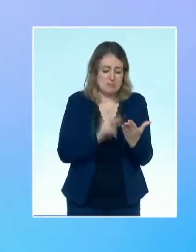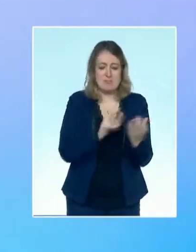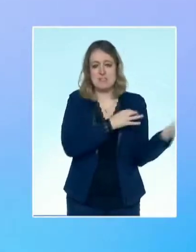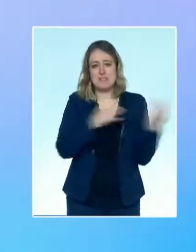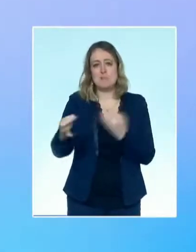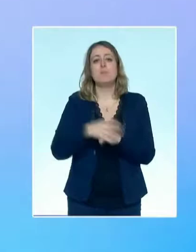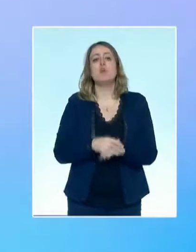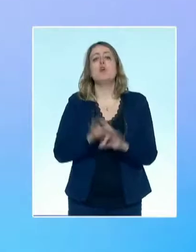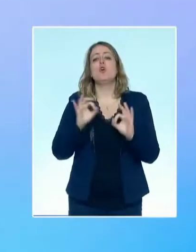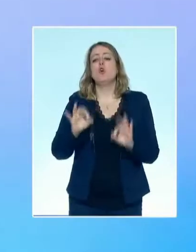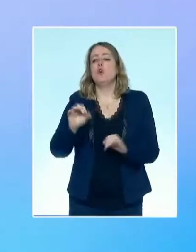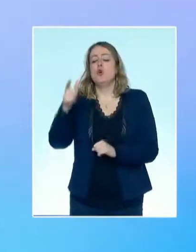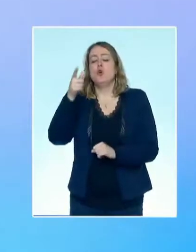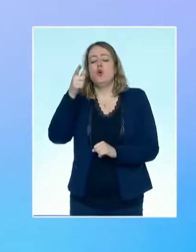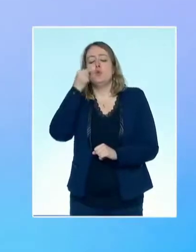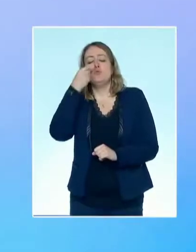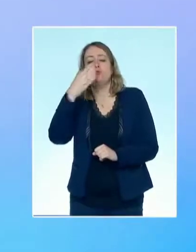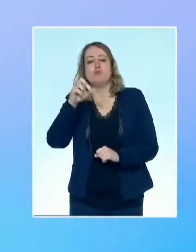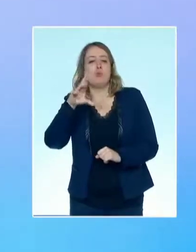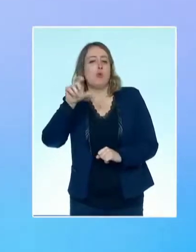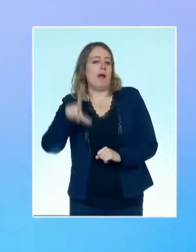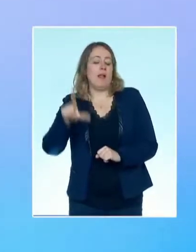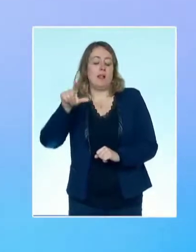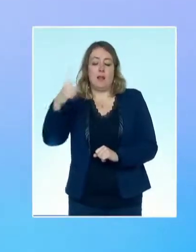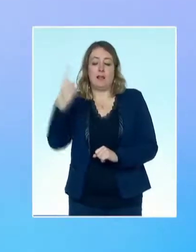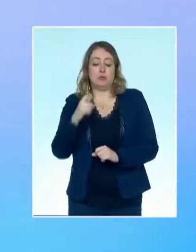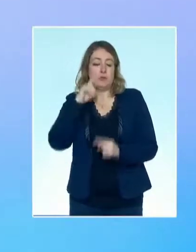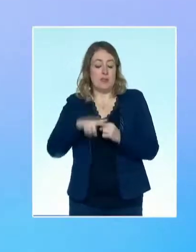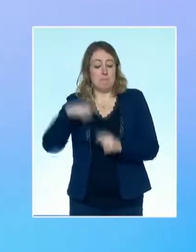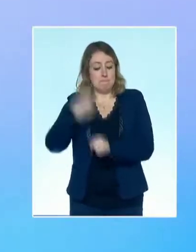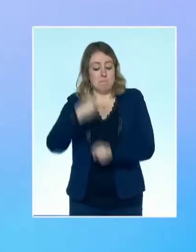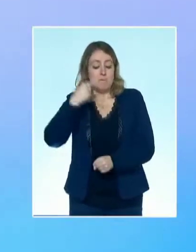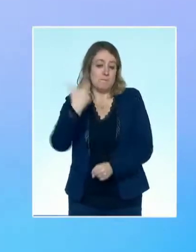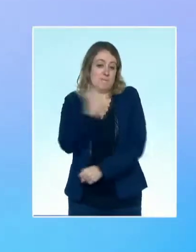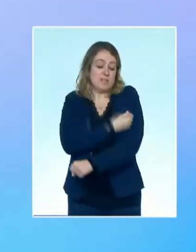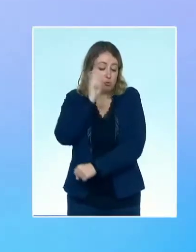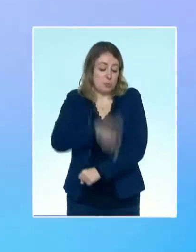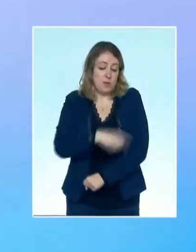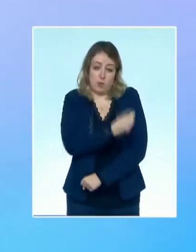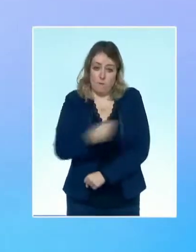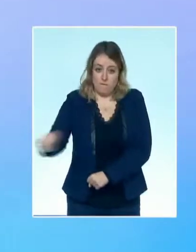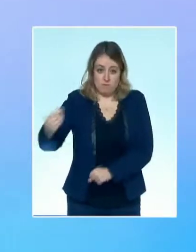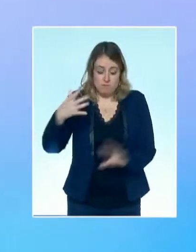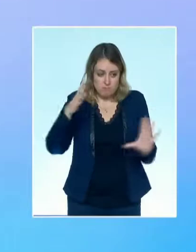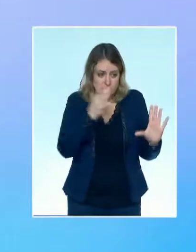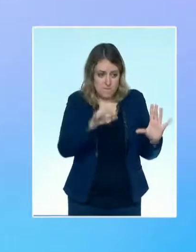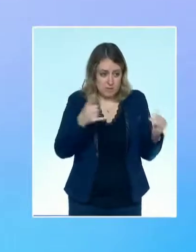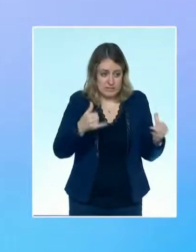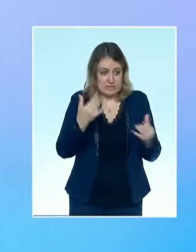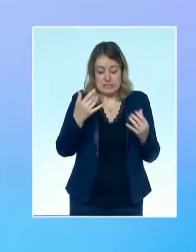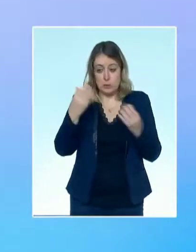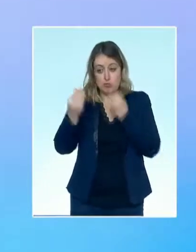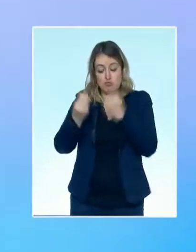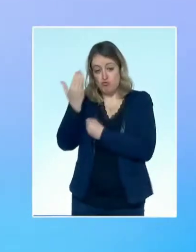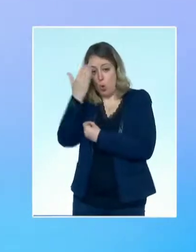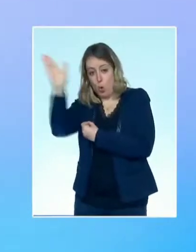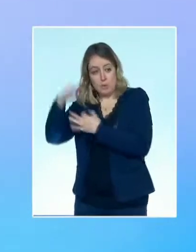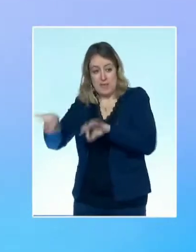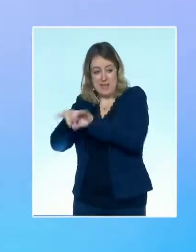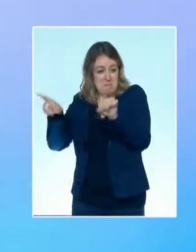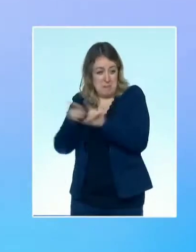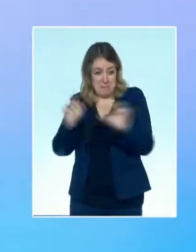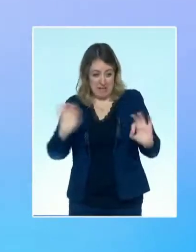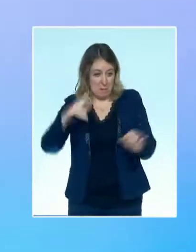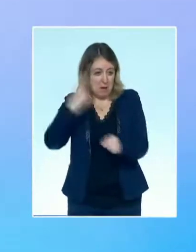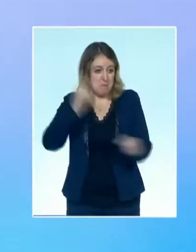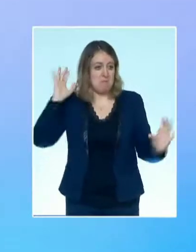allusion à la vaccination obligatoire des enfants. Ils le connaissent bien, le Pascal Morel. La vaccination obligatoire des enfants, ni en France, ni ailleurs. ni en France, ni ailleurs. Ce qui se pose aujourd'hui, c'est la